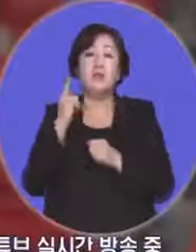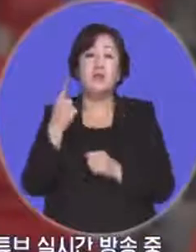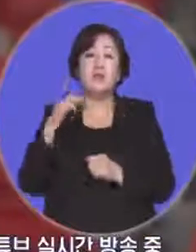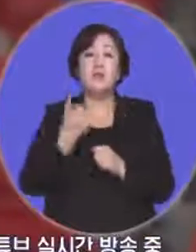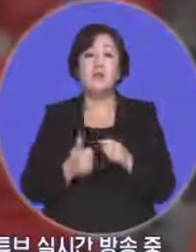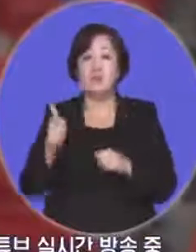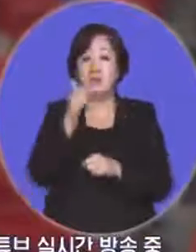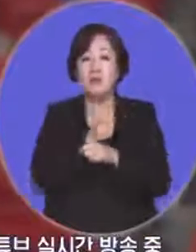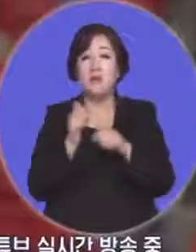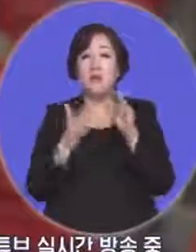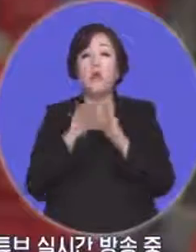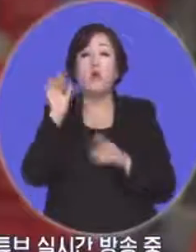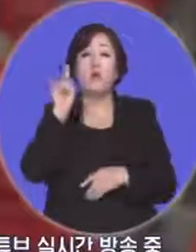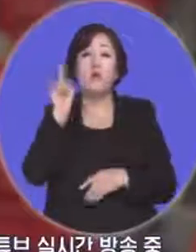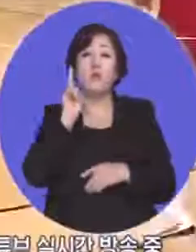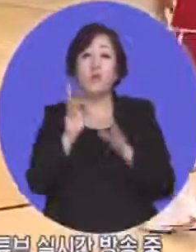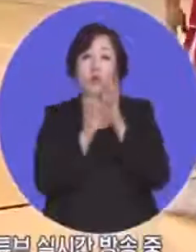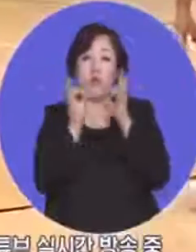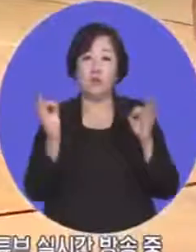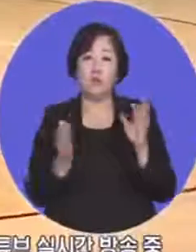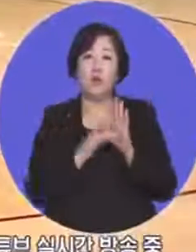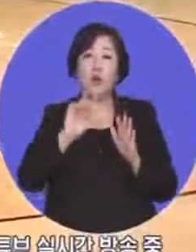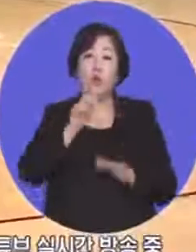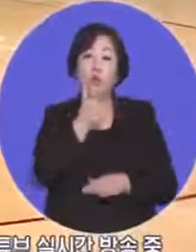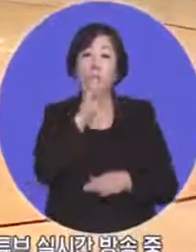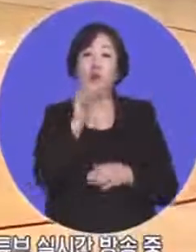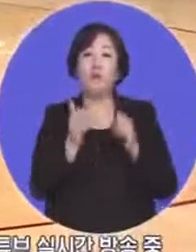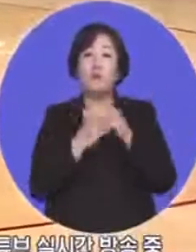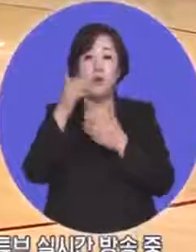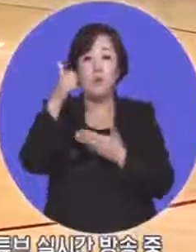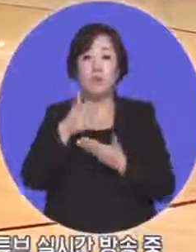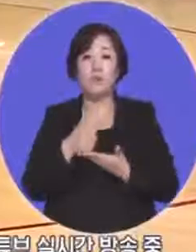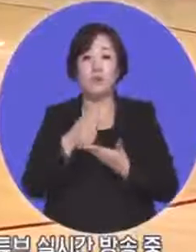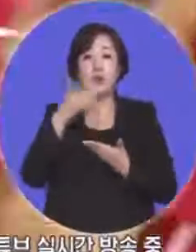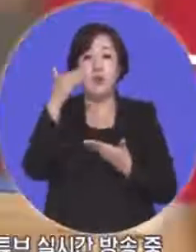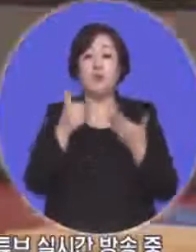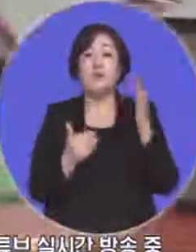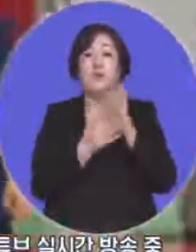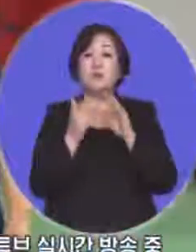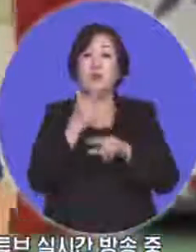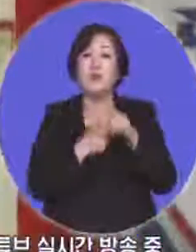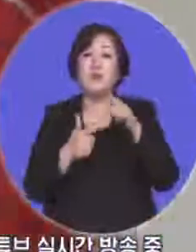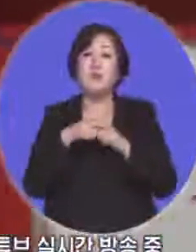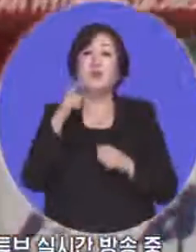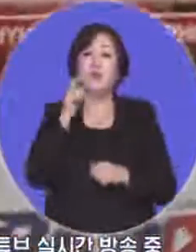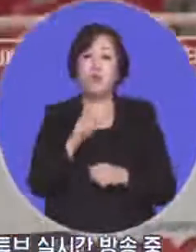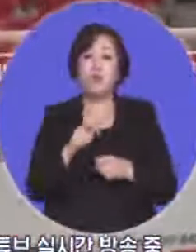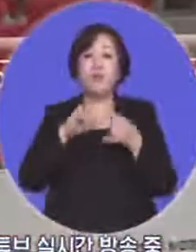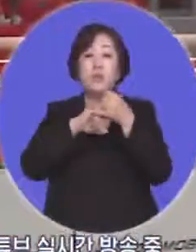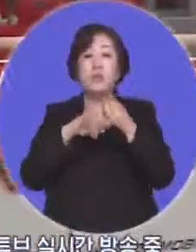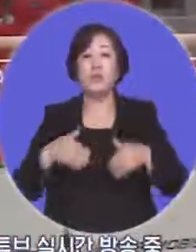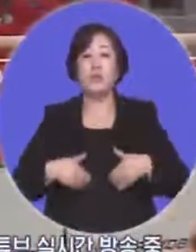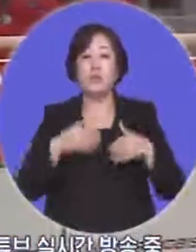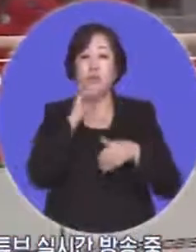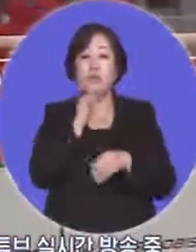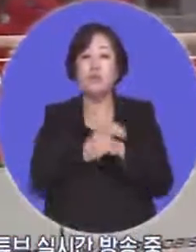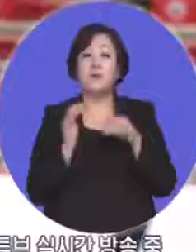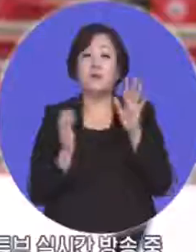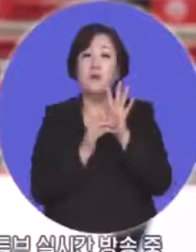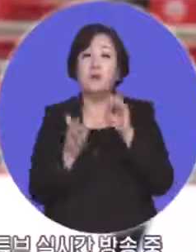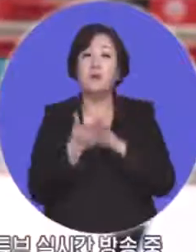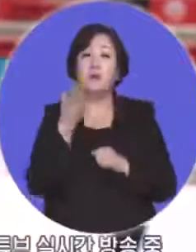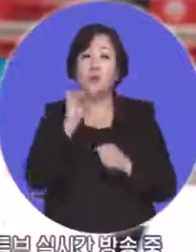모비스는 내일과 모레 500여 명의 관중이 입장한다는 소식에 필승을 다짐합니다. 지금 코로나로